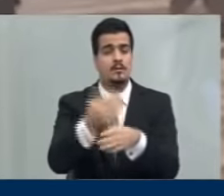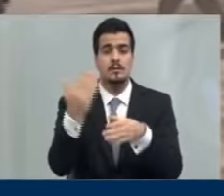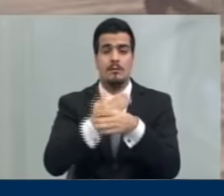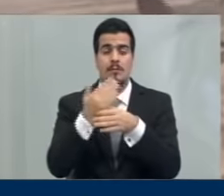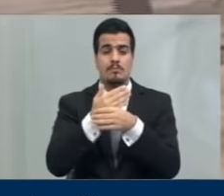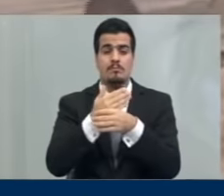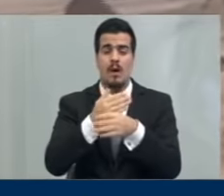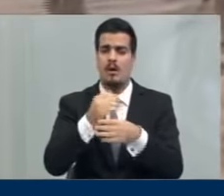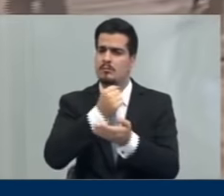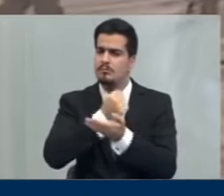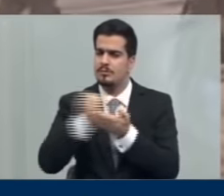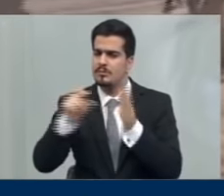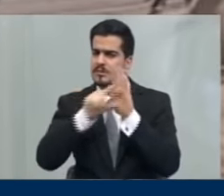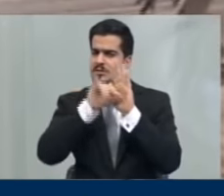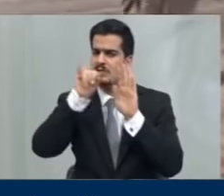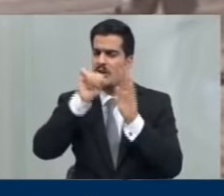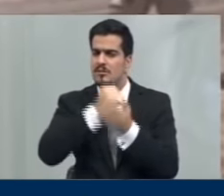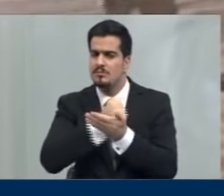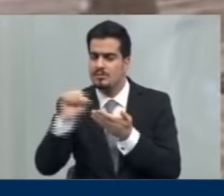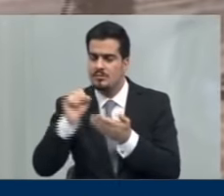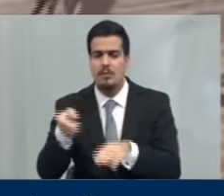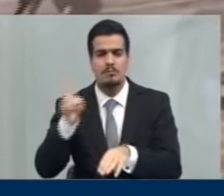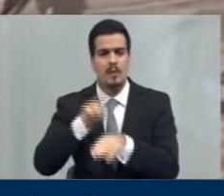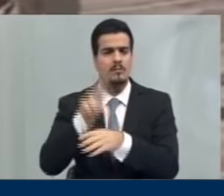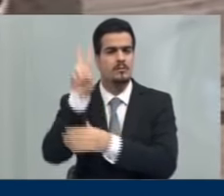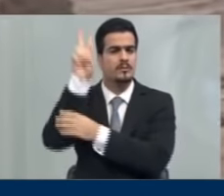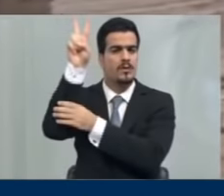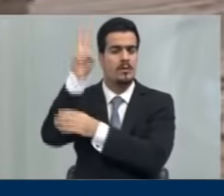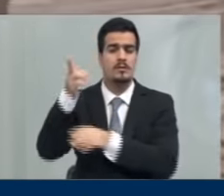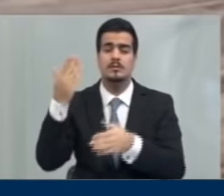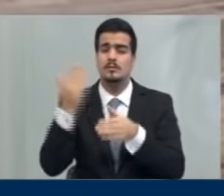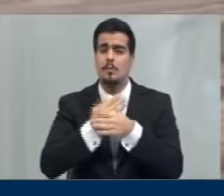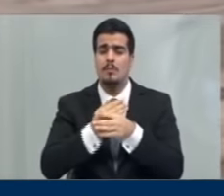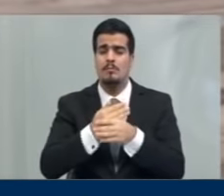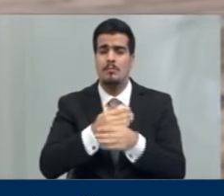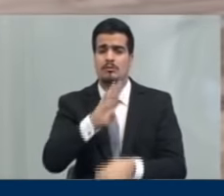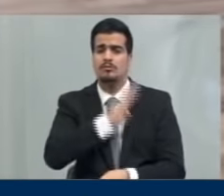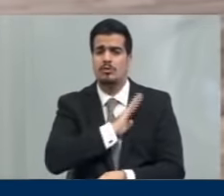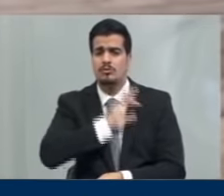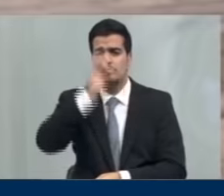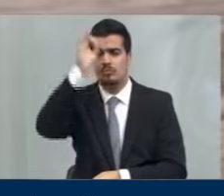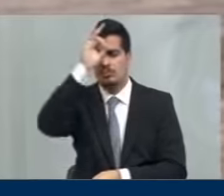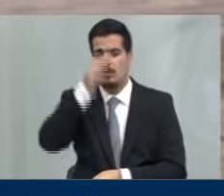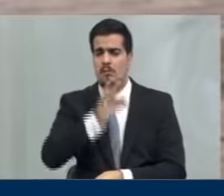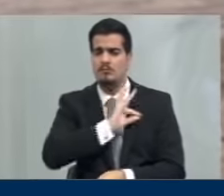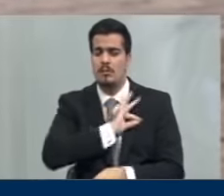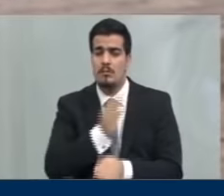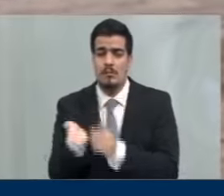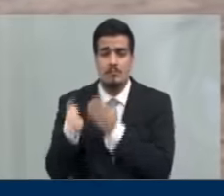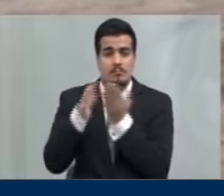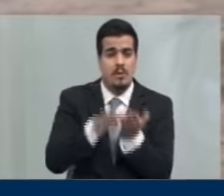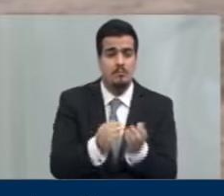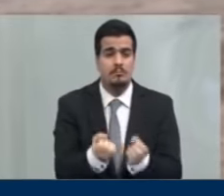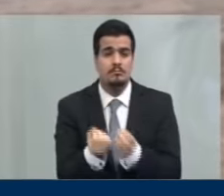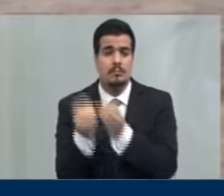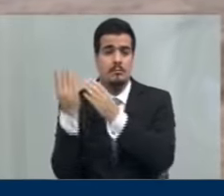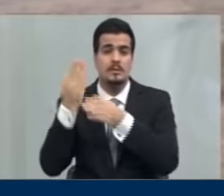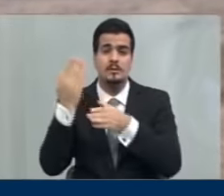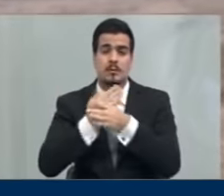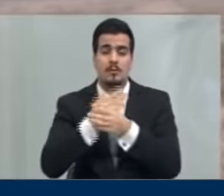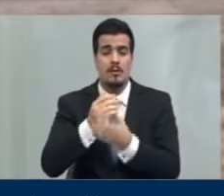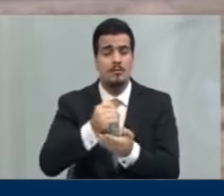الانتصارات المتحققة وعدم التفريط بها وفاء للتضحيات والدماء الزكية التي أريقت في طريق